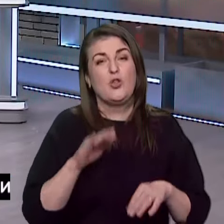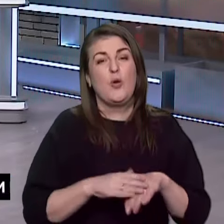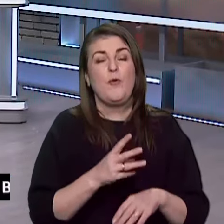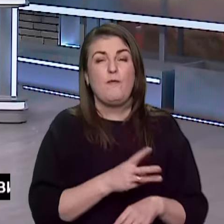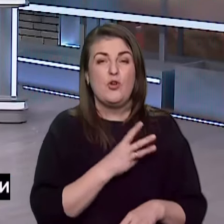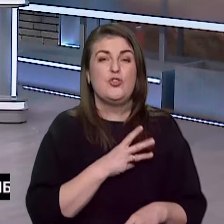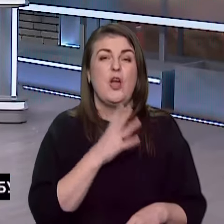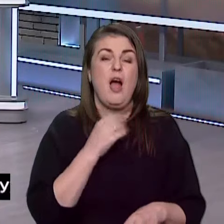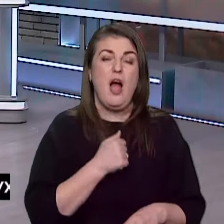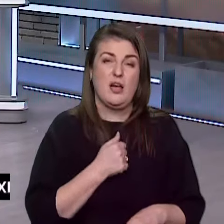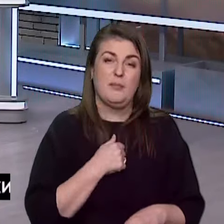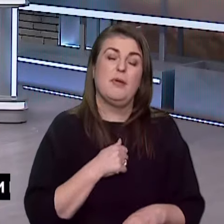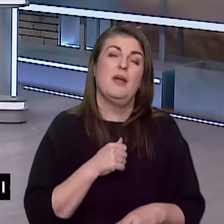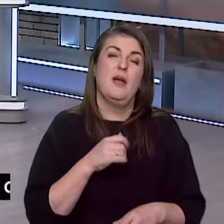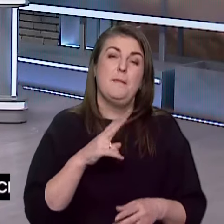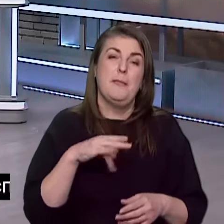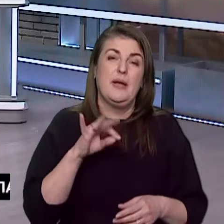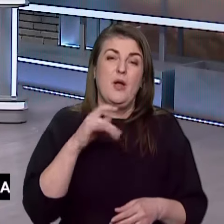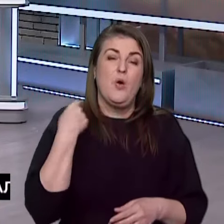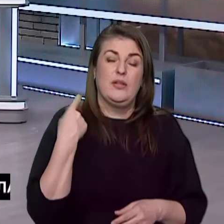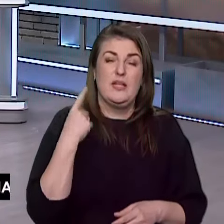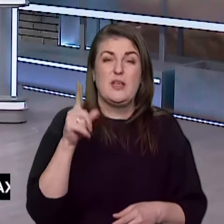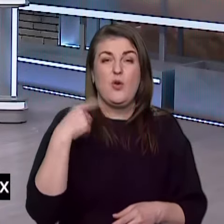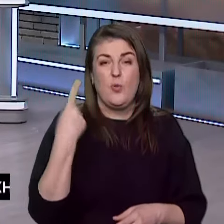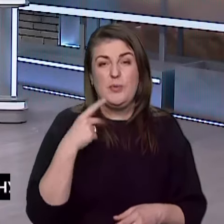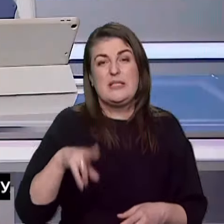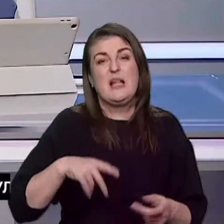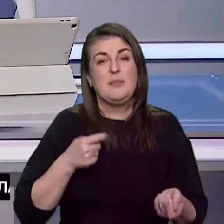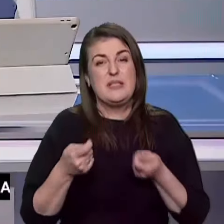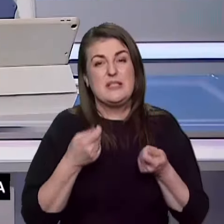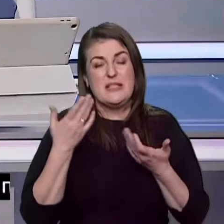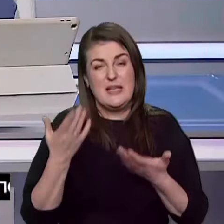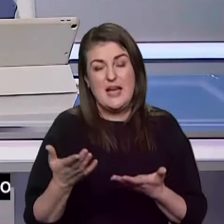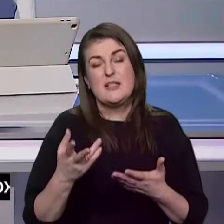голова громадської ради при Одеській обласній військовій адміністрації, долучався до нас наживо.